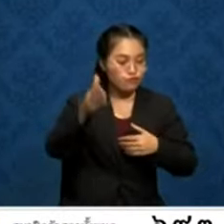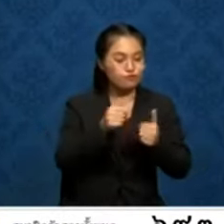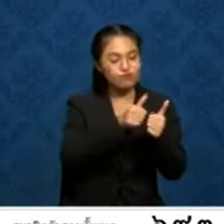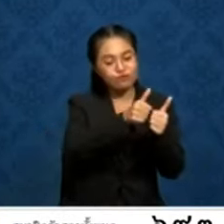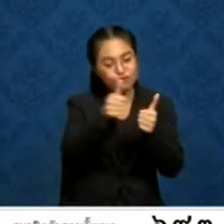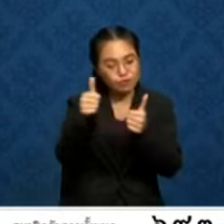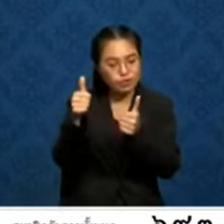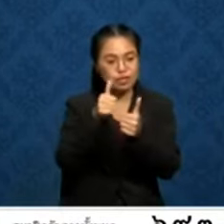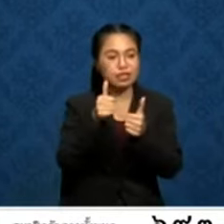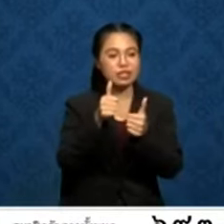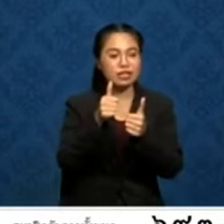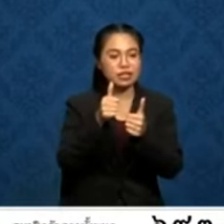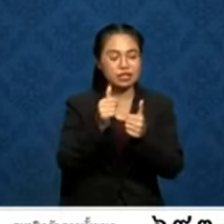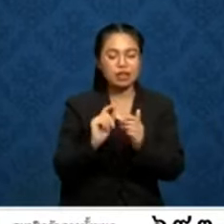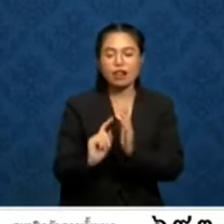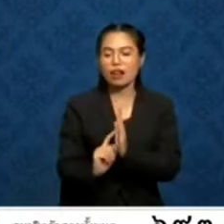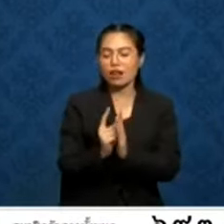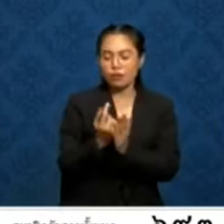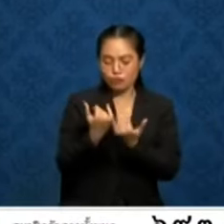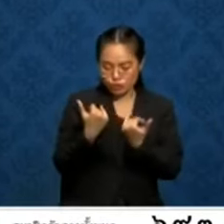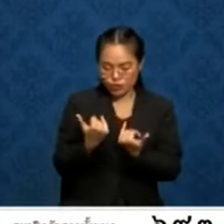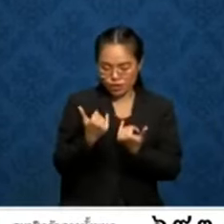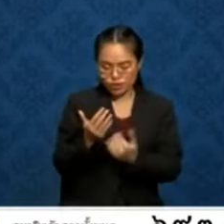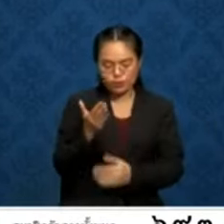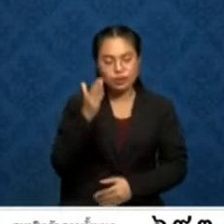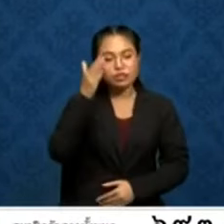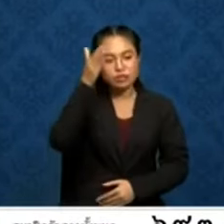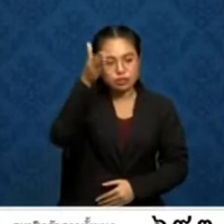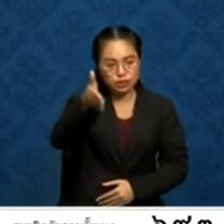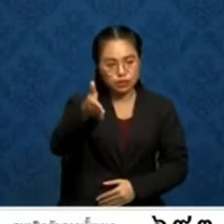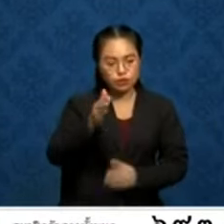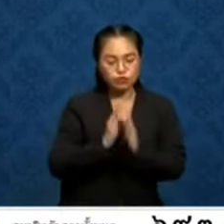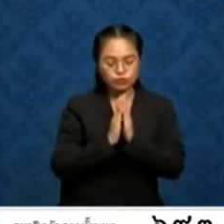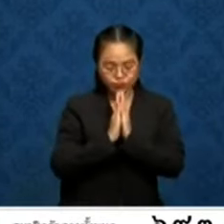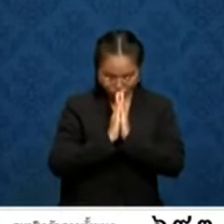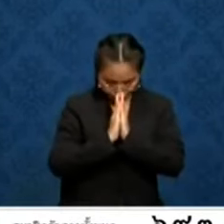ยจากวันนี้ไปถึงอนาคตขอบคุณค่ะ